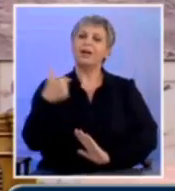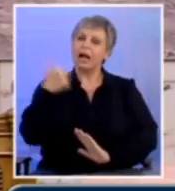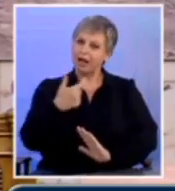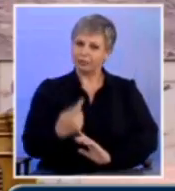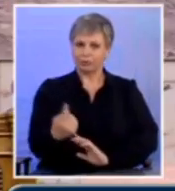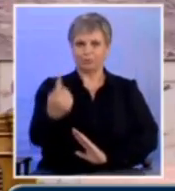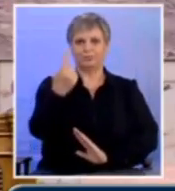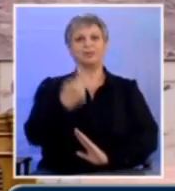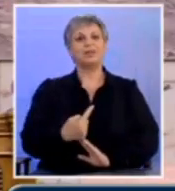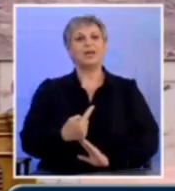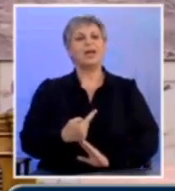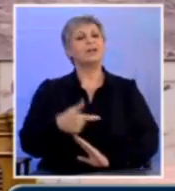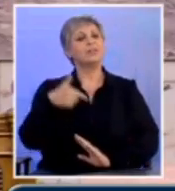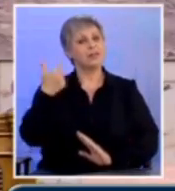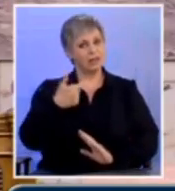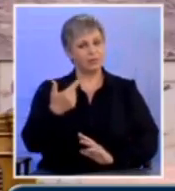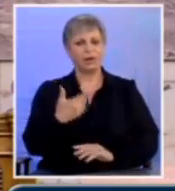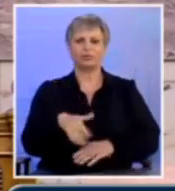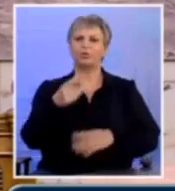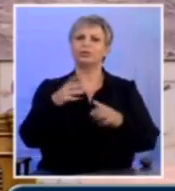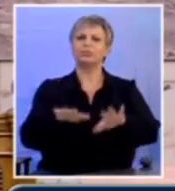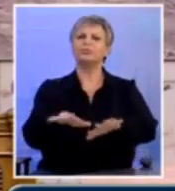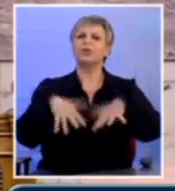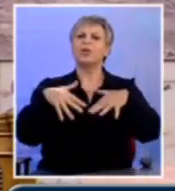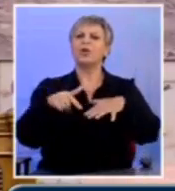Ελάτε κύριε συνάδελφε ενώπιον του Κοινοβουλίου